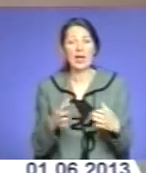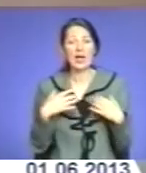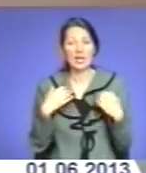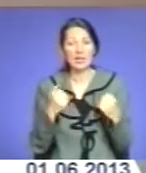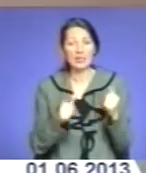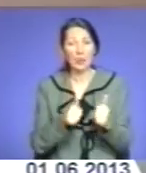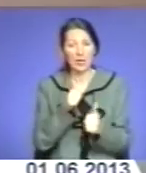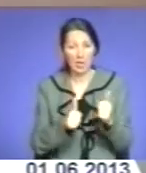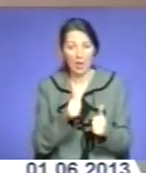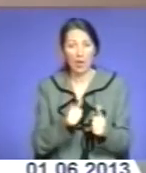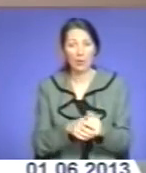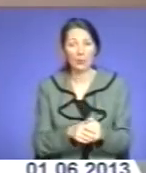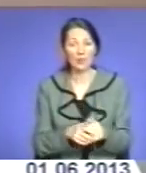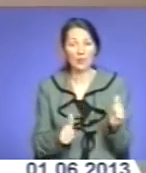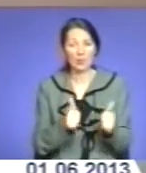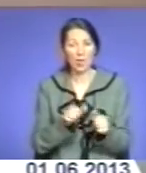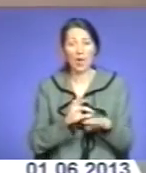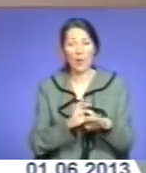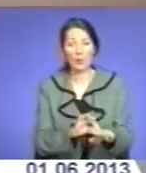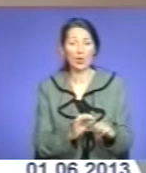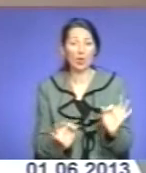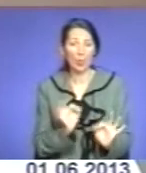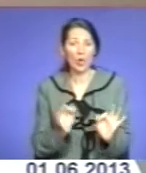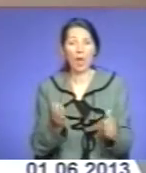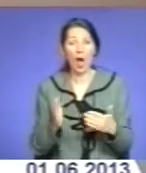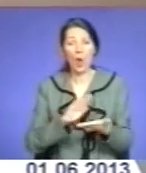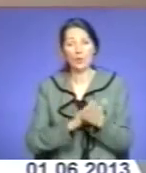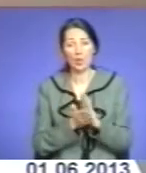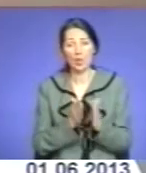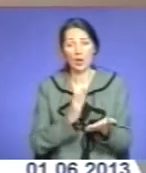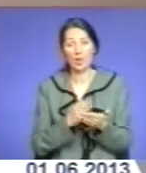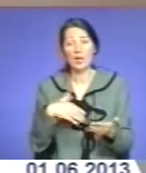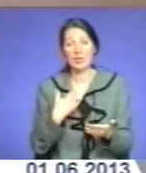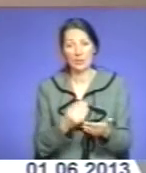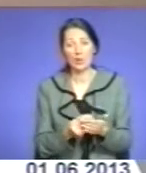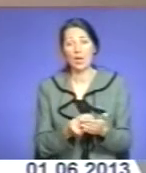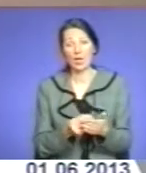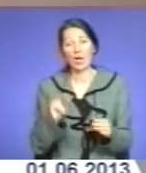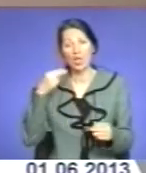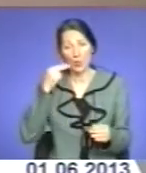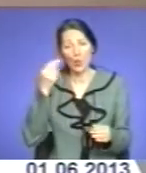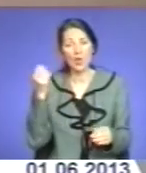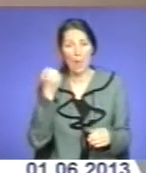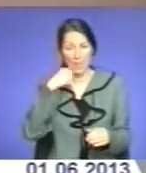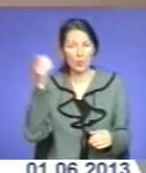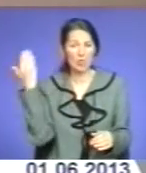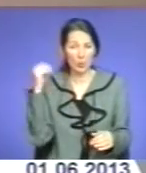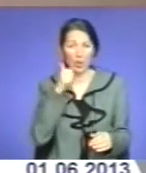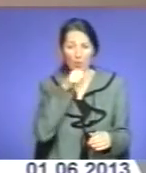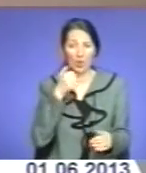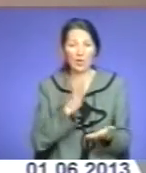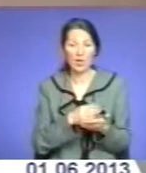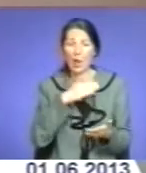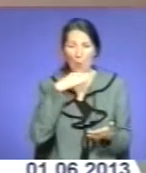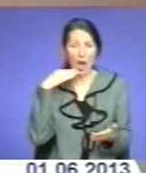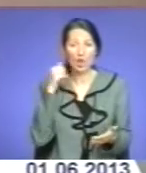Змагання проходять в нормальній обстановці. Є свої фаворити, які переможці минулих років майже. Є цього року багато